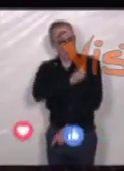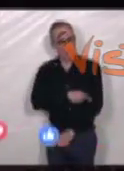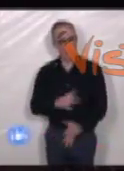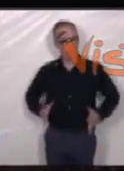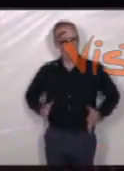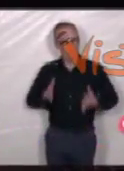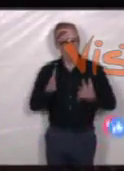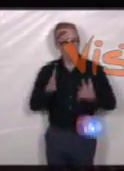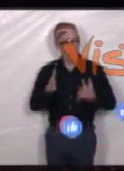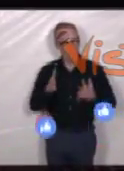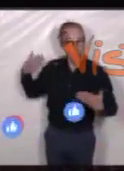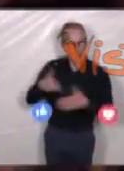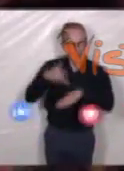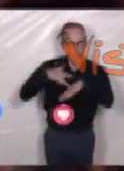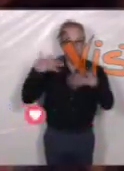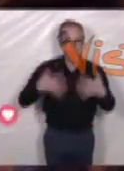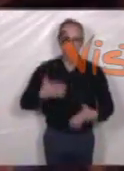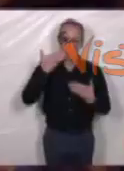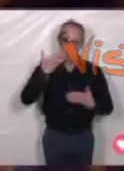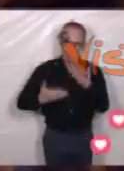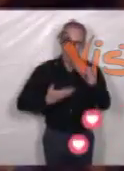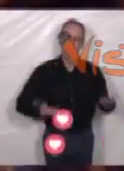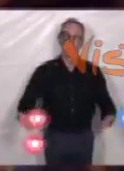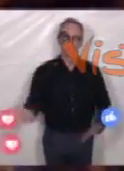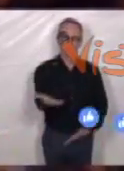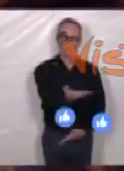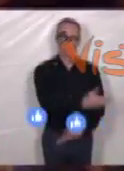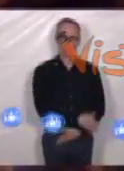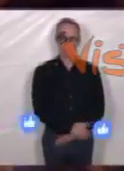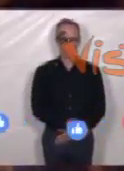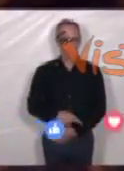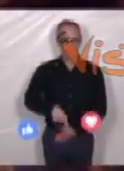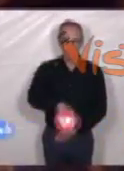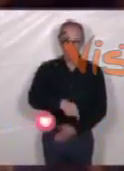à toutes et tous. Merci des risques pris par certains.